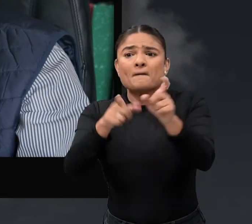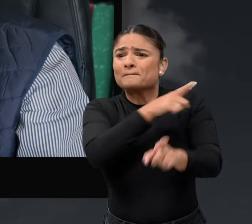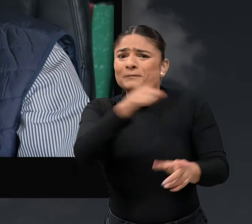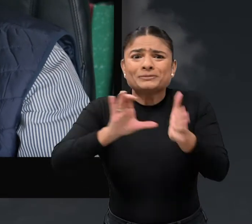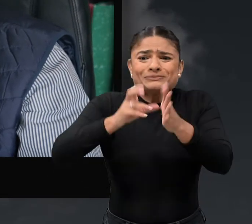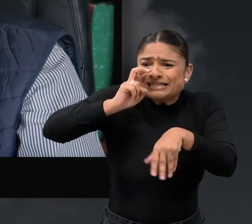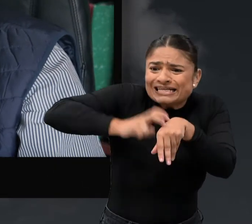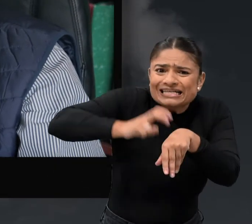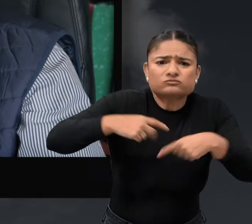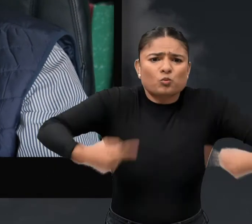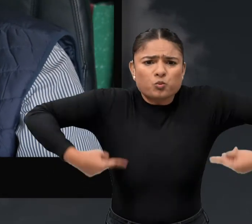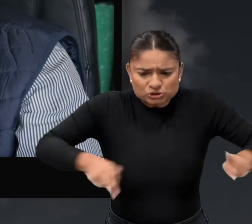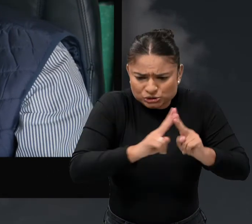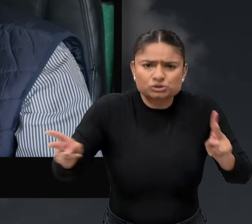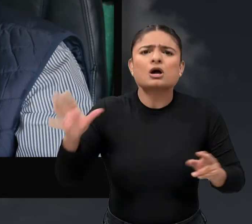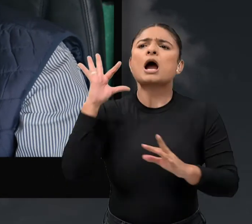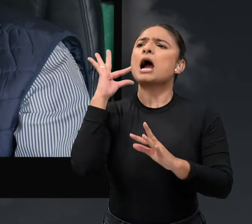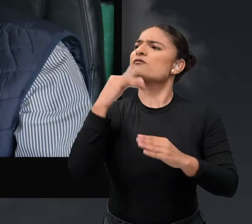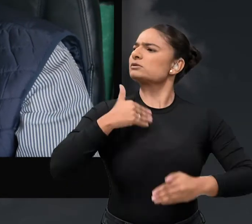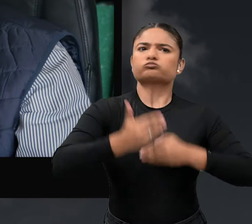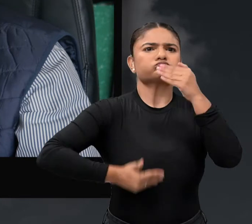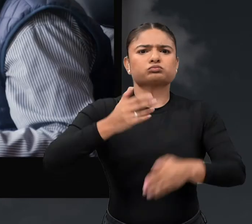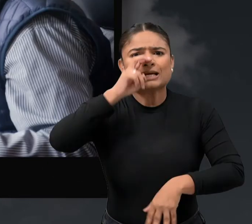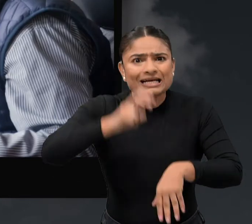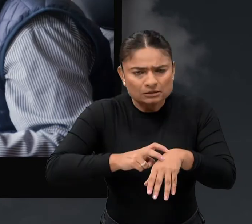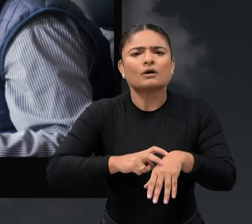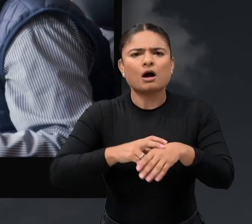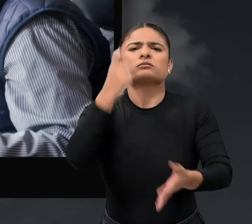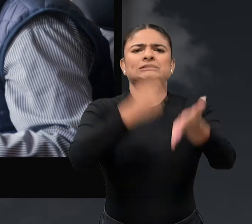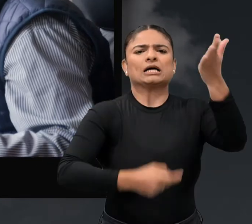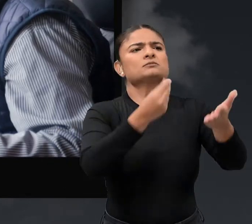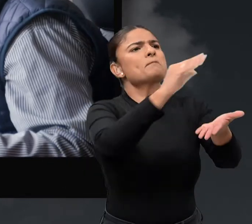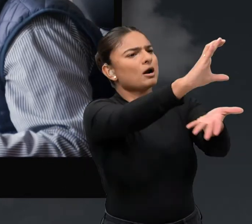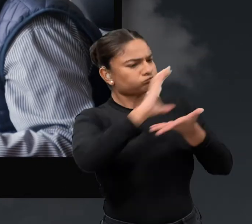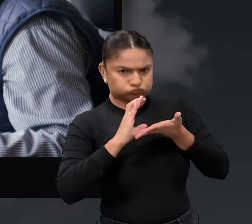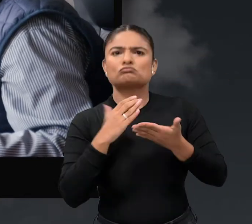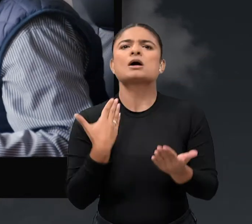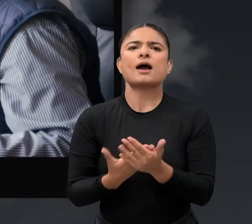so 'n persoon met gestremdheid sou benodig om sy daaglikse aktiwiteit te kan voltooi.